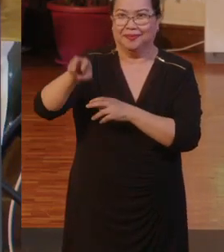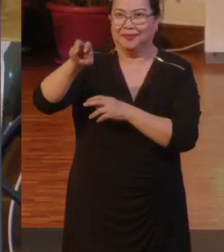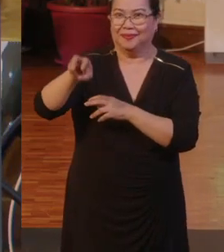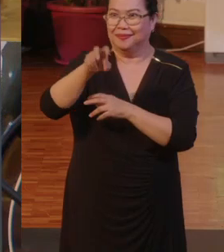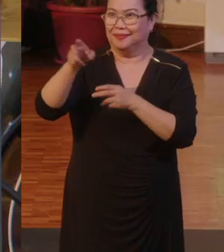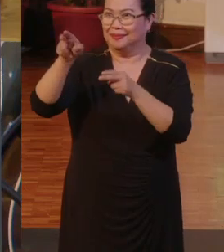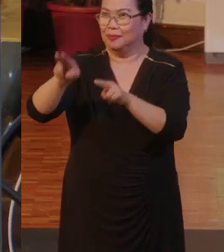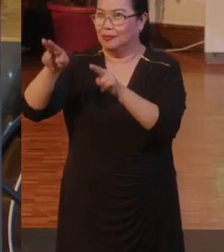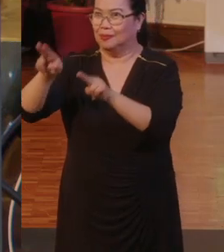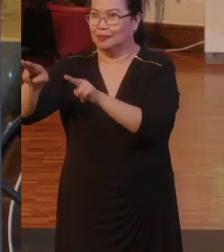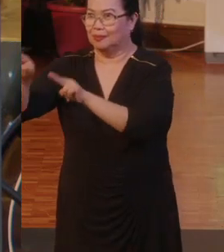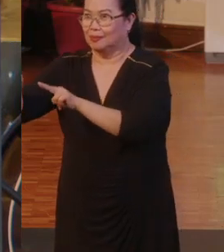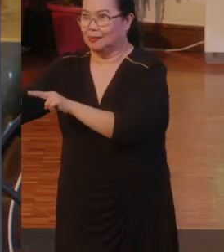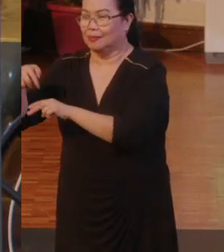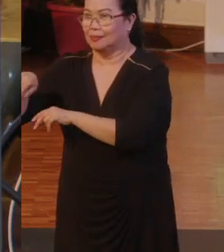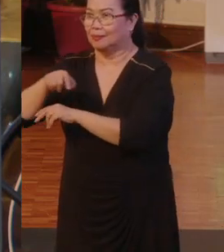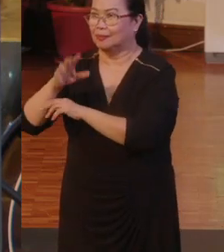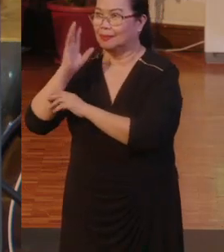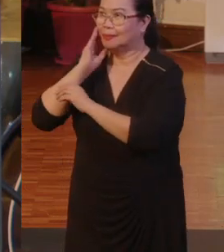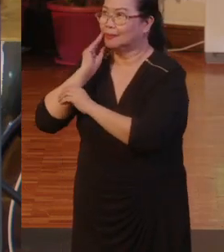are full.